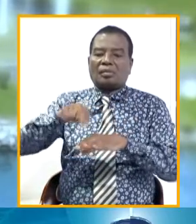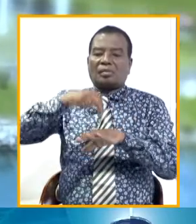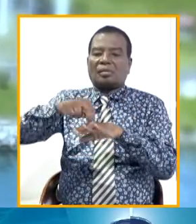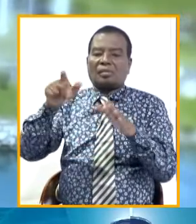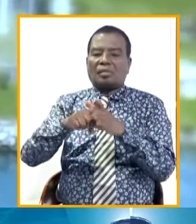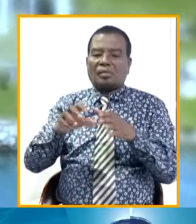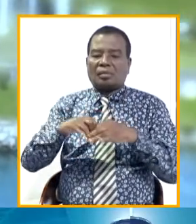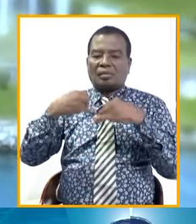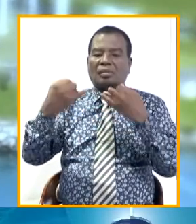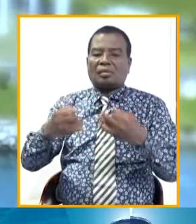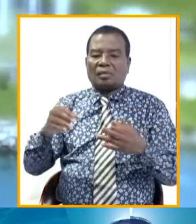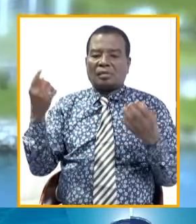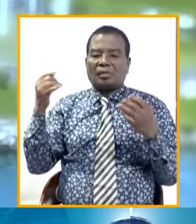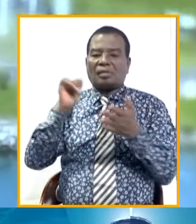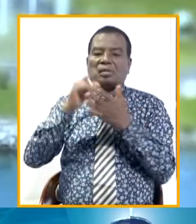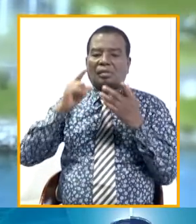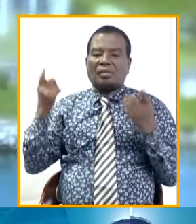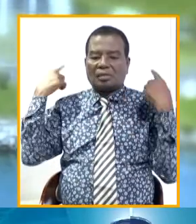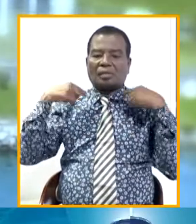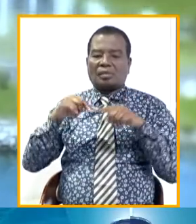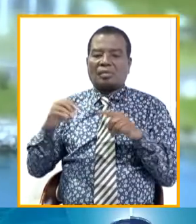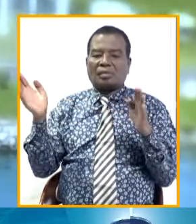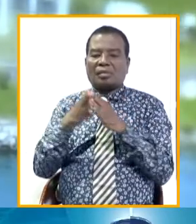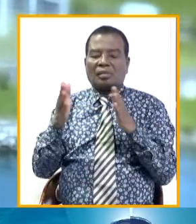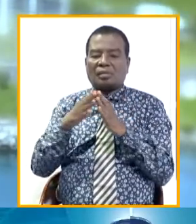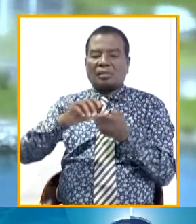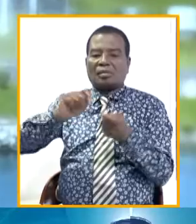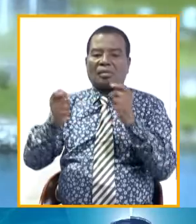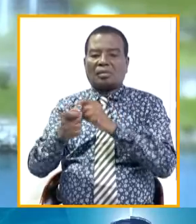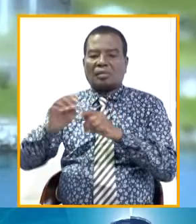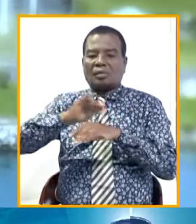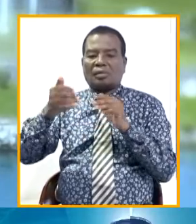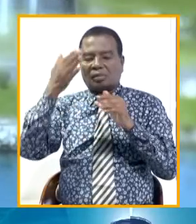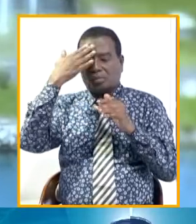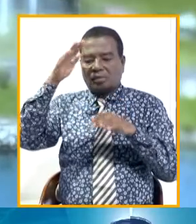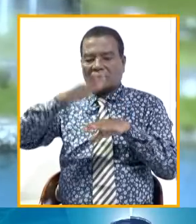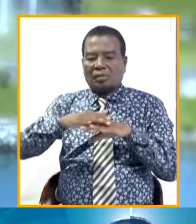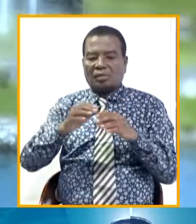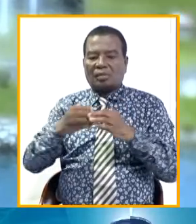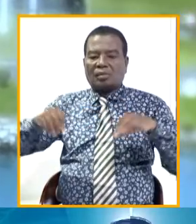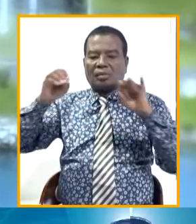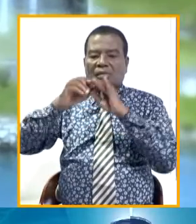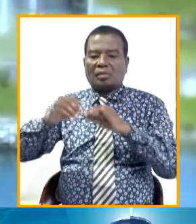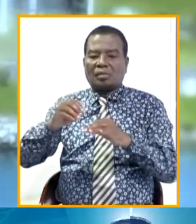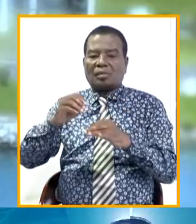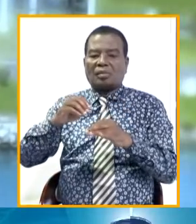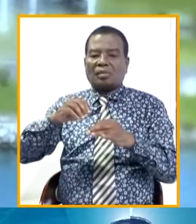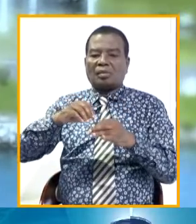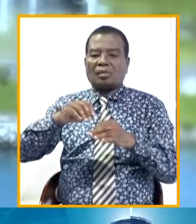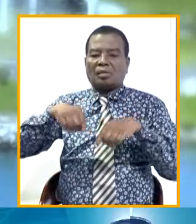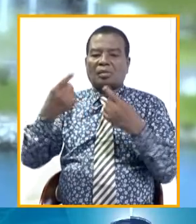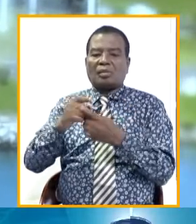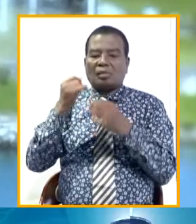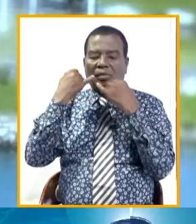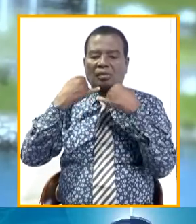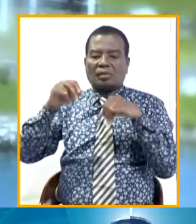lors de la rencontre d'échange intitulée « Tout savoir sûr » et organisée par le Centre d'information